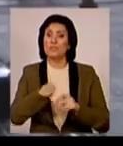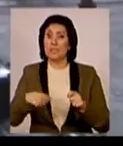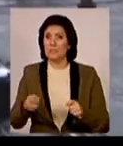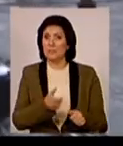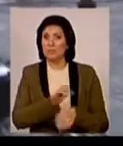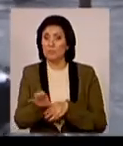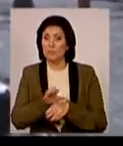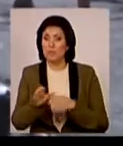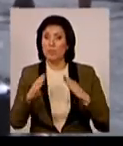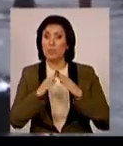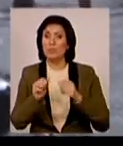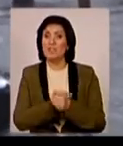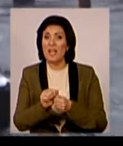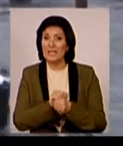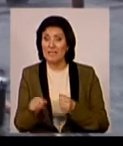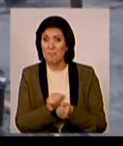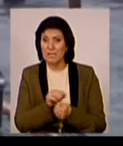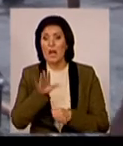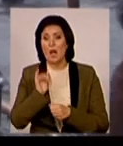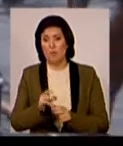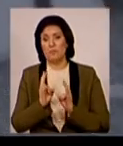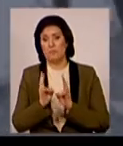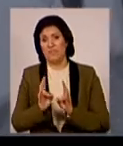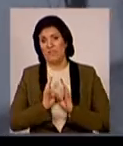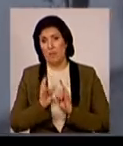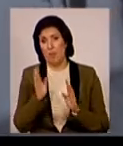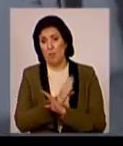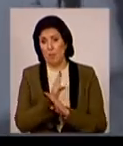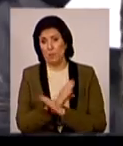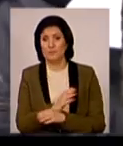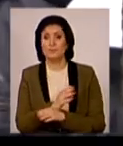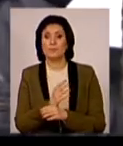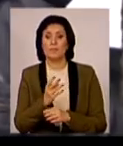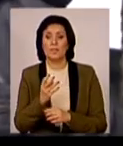із постачанням будівельних матеріалів, а потім підвела погода.